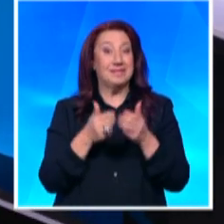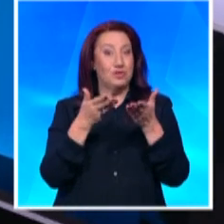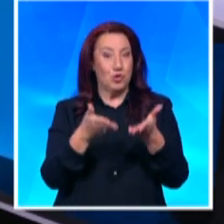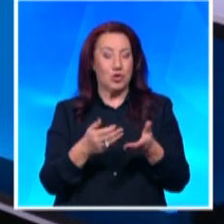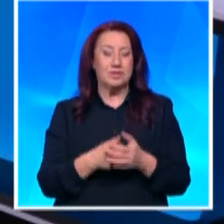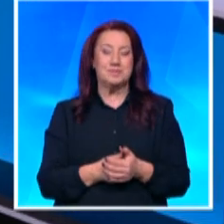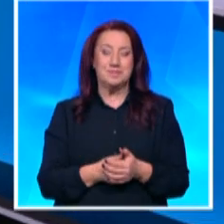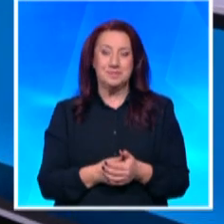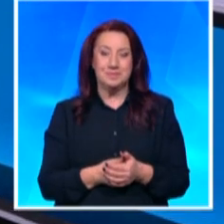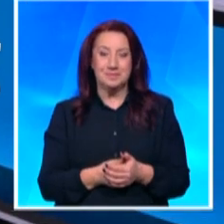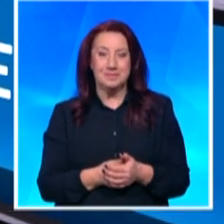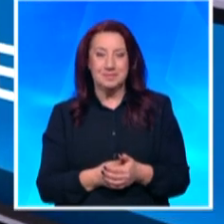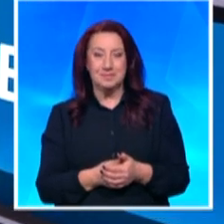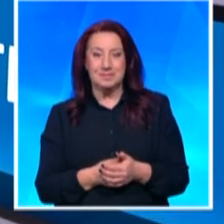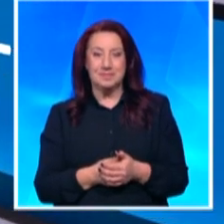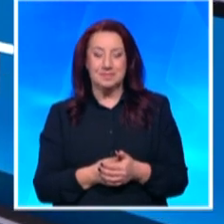Кирмечийска. Здравей!